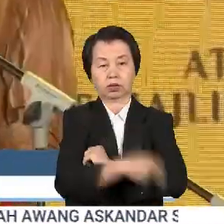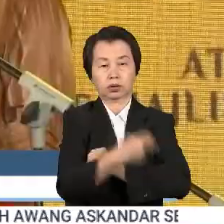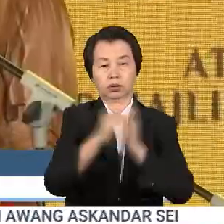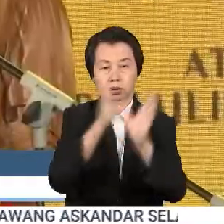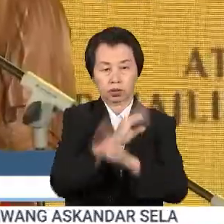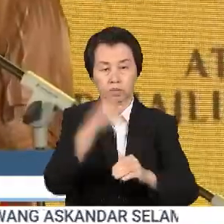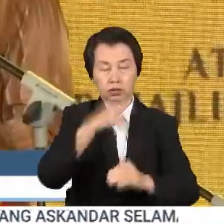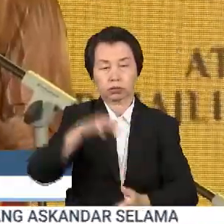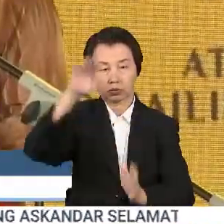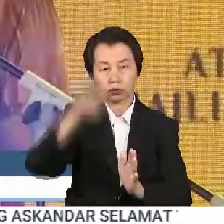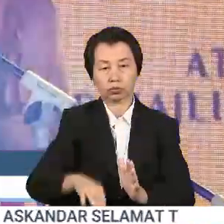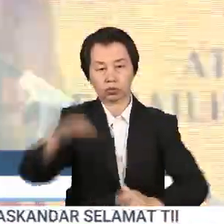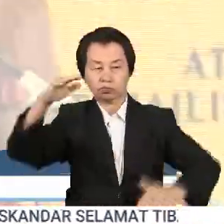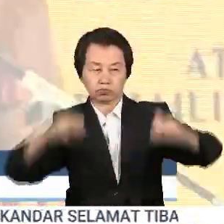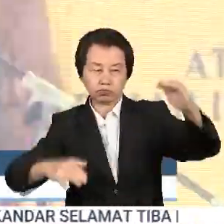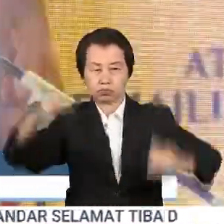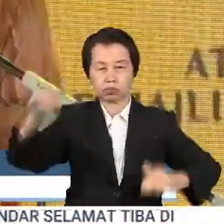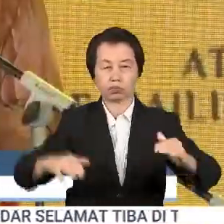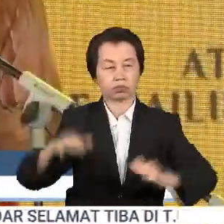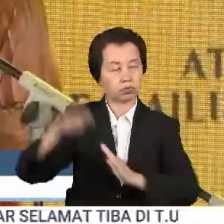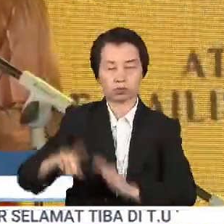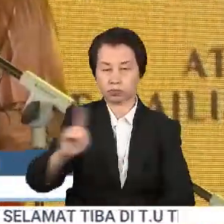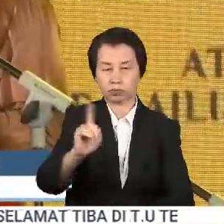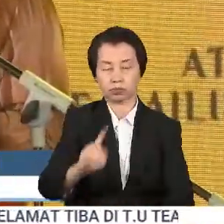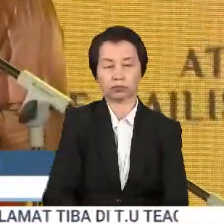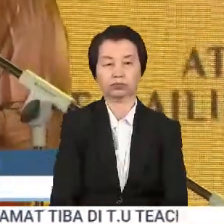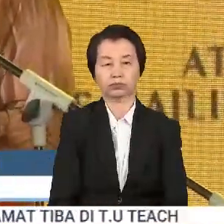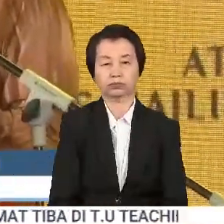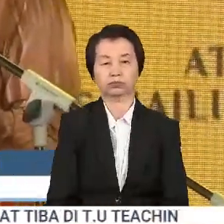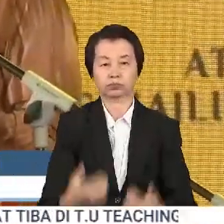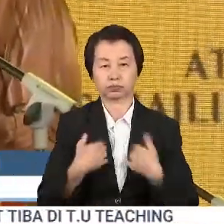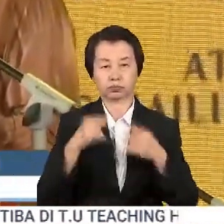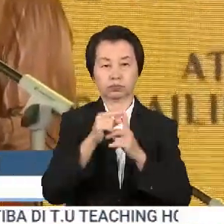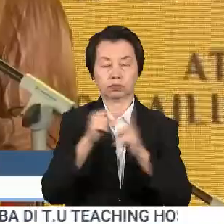mengurangkan perbezaan sesama diri. Seperti pepatah Melayu,